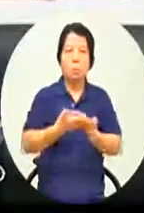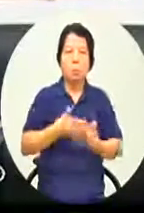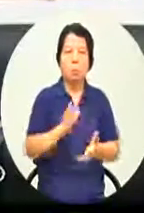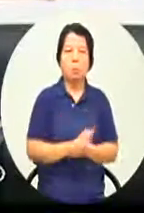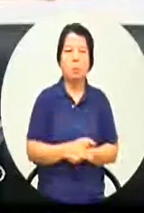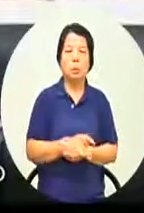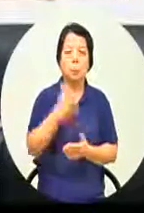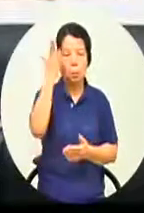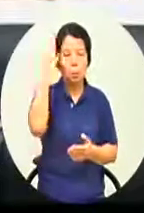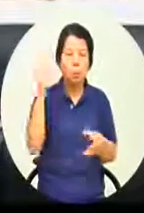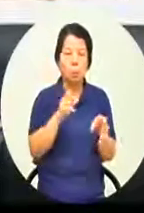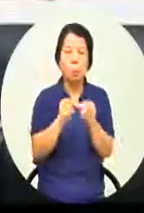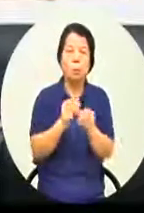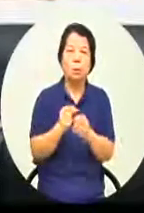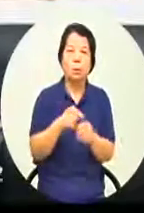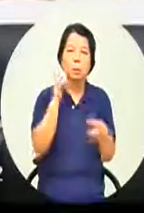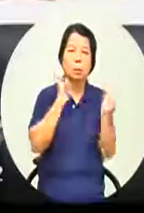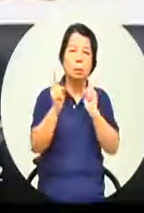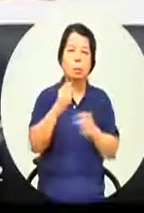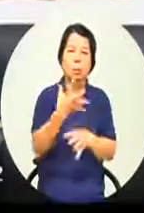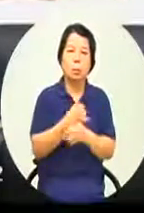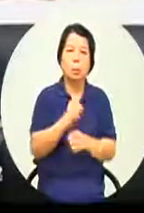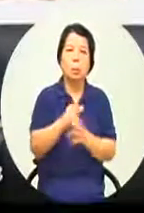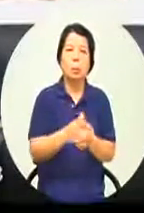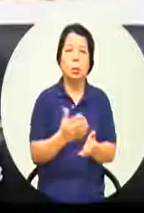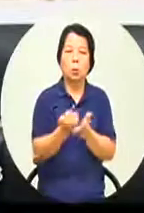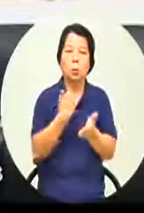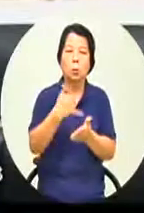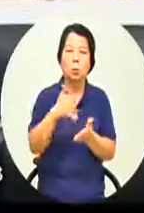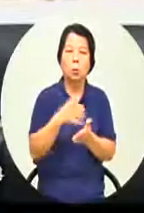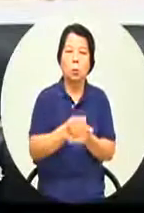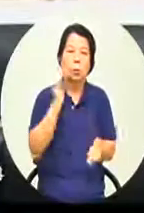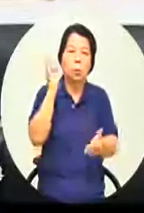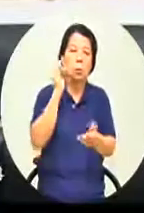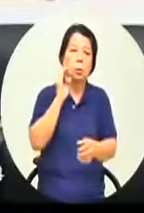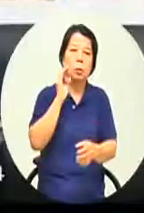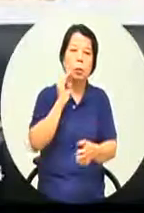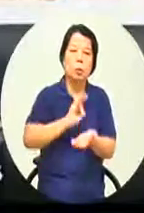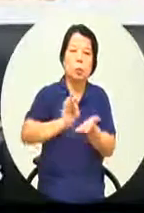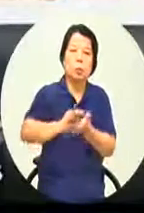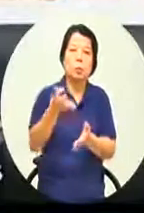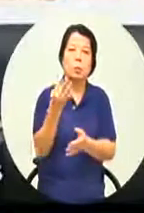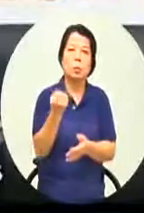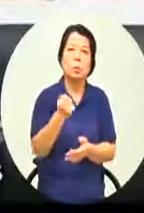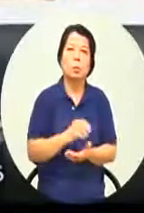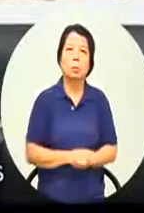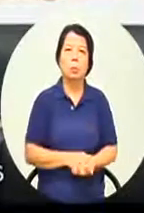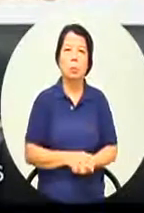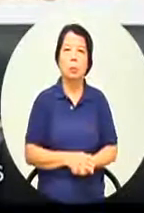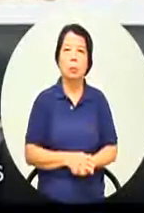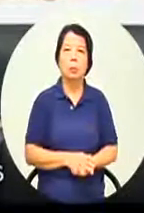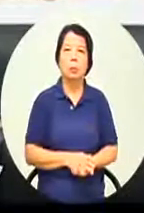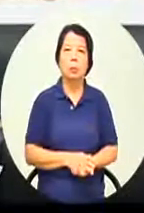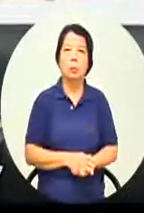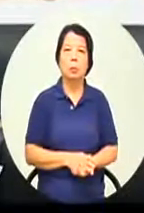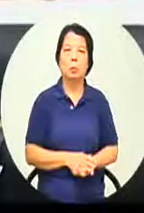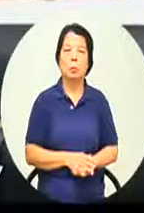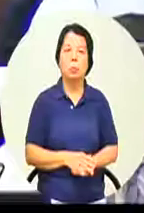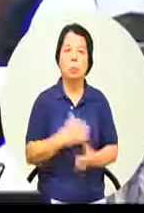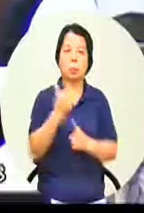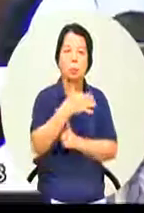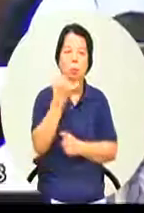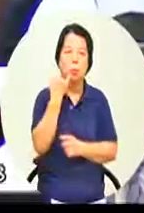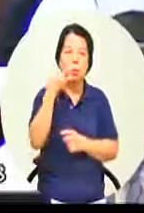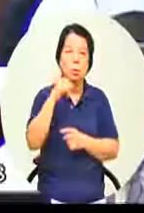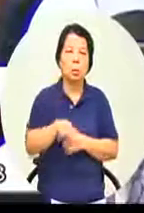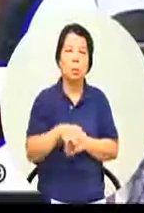玩艺节我们编了多少经费来办。来，局长， 变了多少？ 迄今黑沙湾一